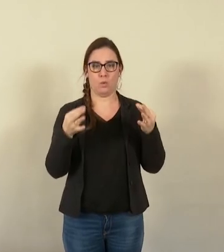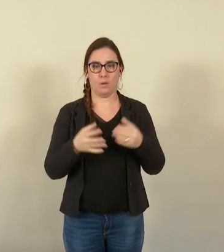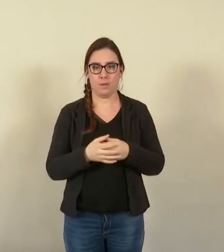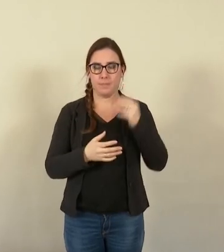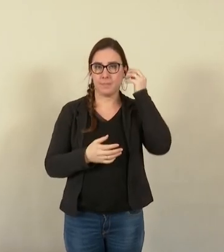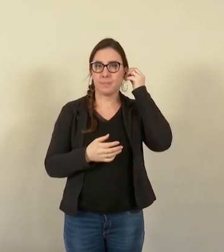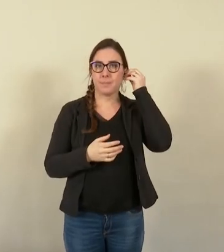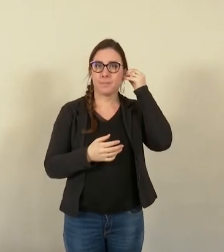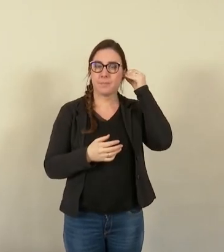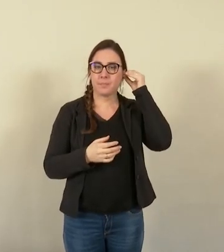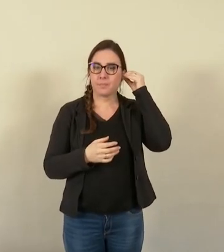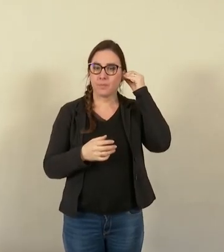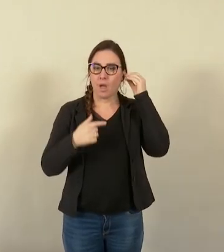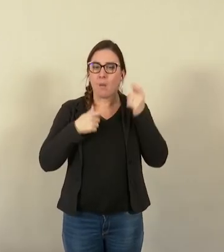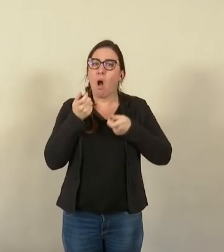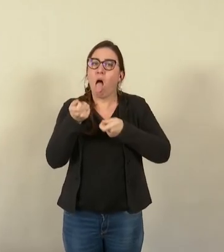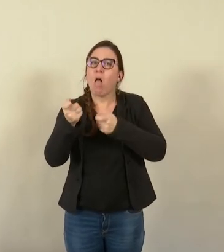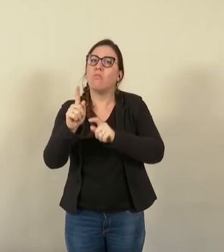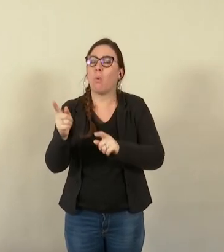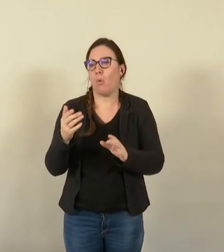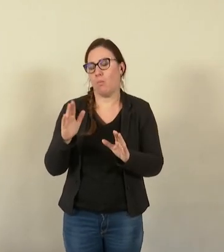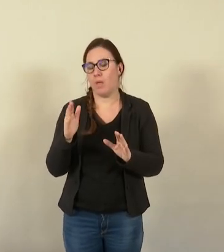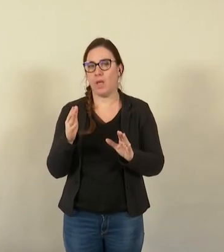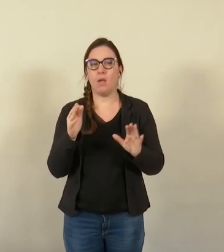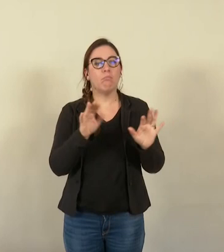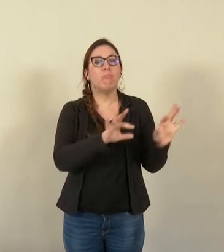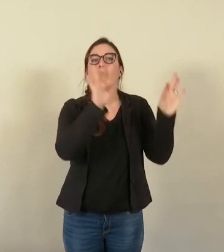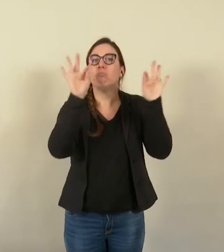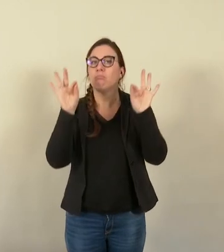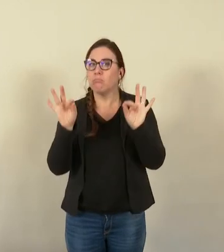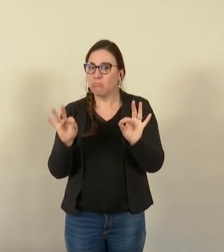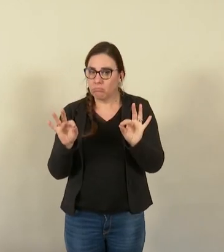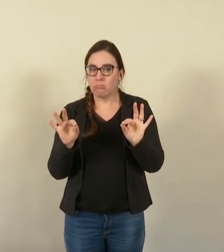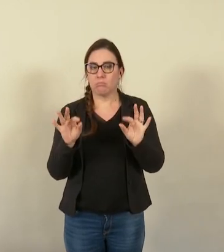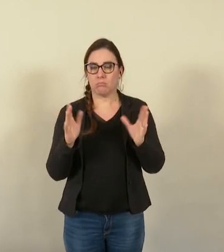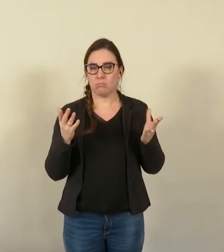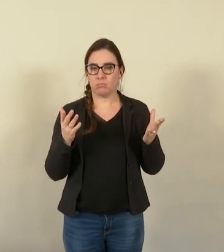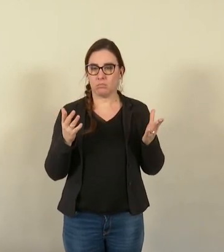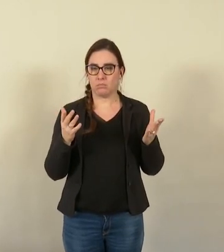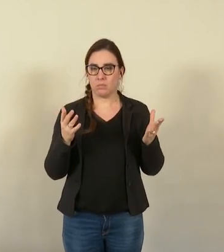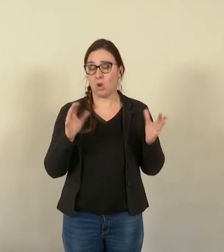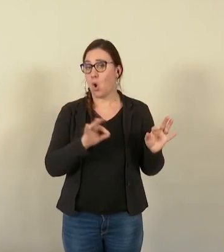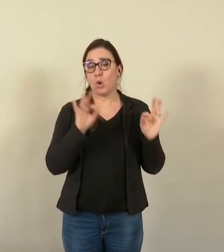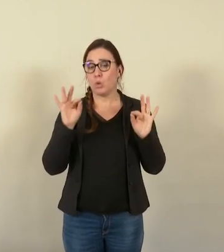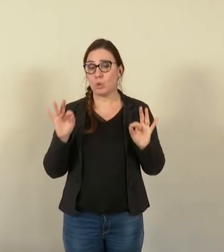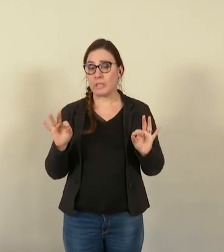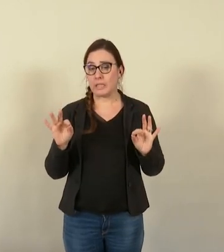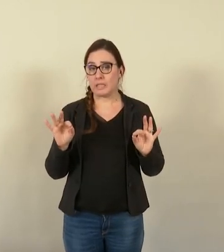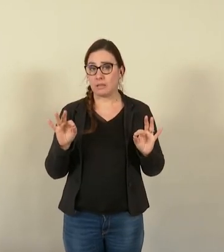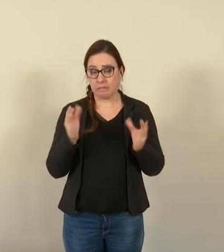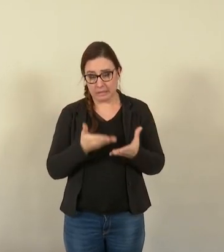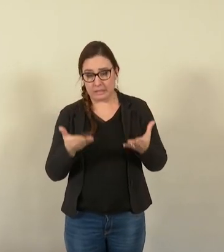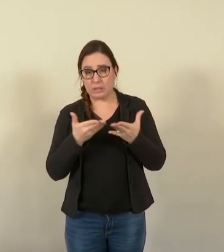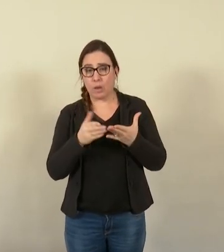euh parce que je voulais pas en faire un cas mais j'ai j'ai cité cela dans mon intervention et et quand je cite des des faits ce